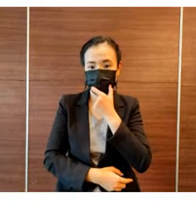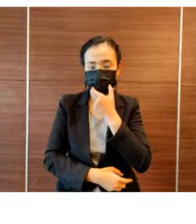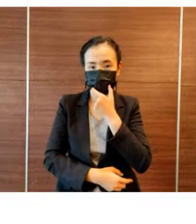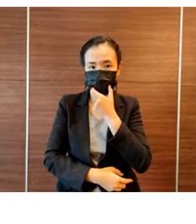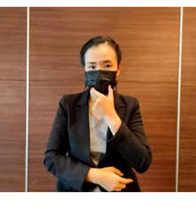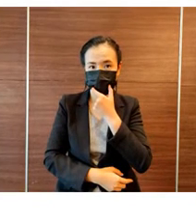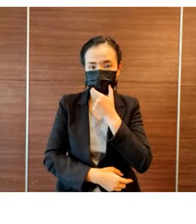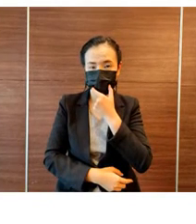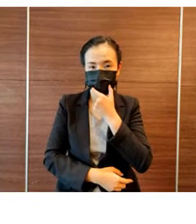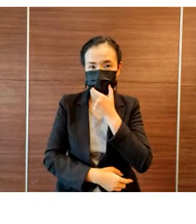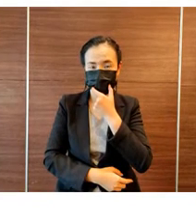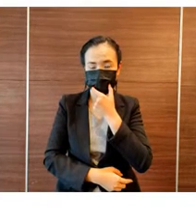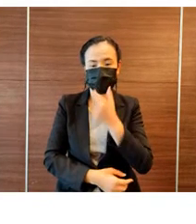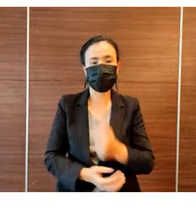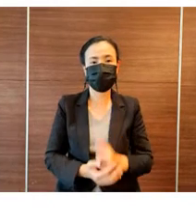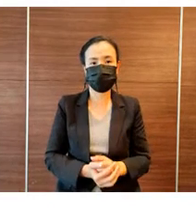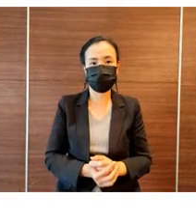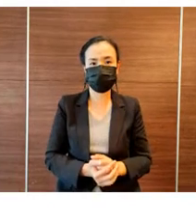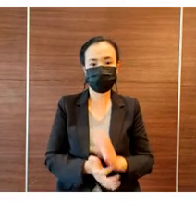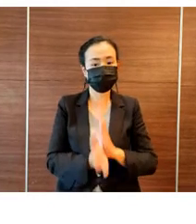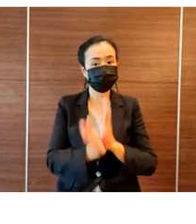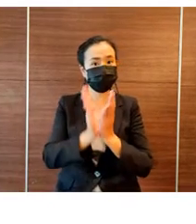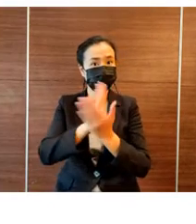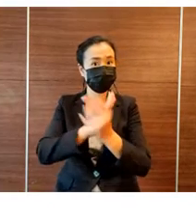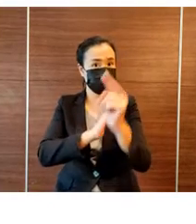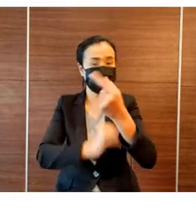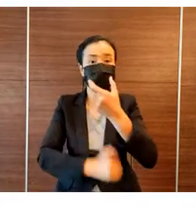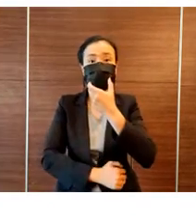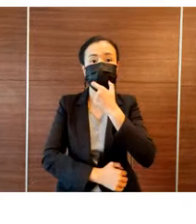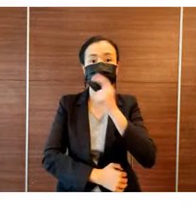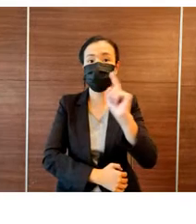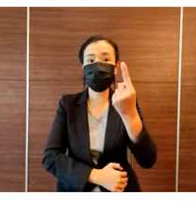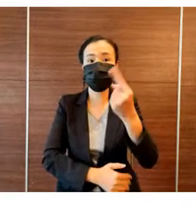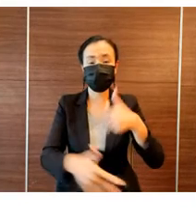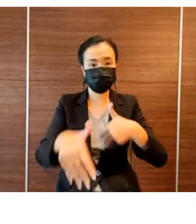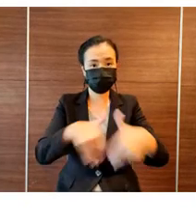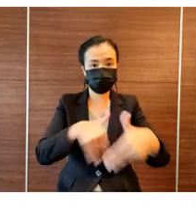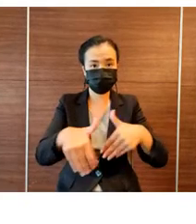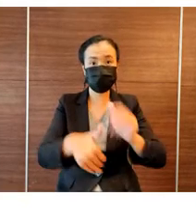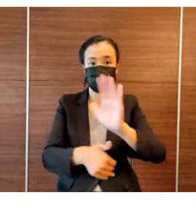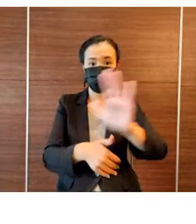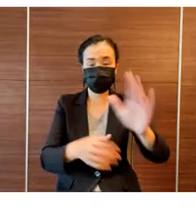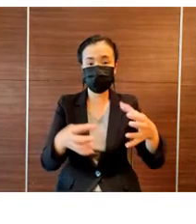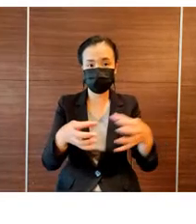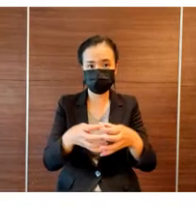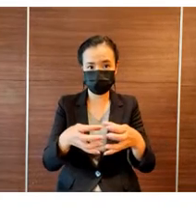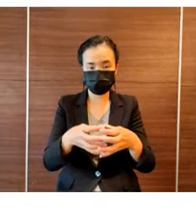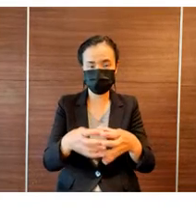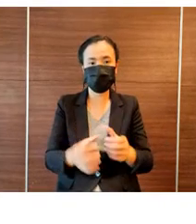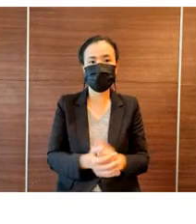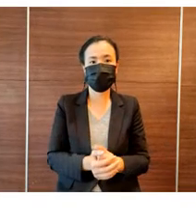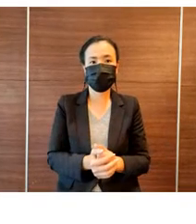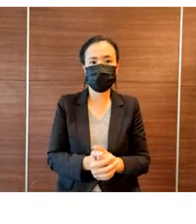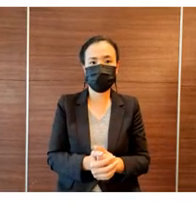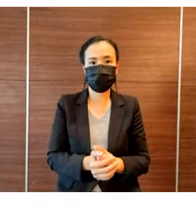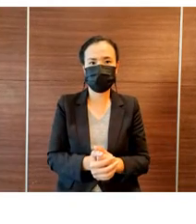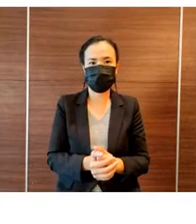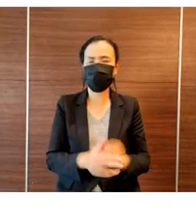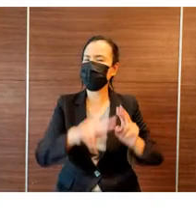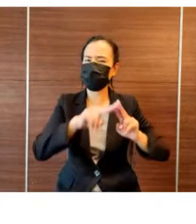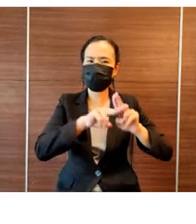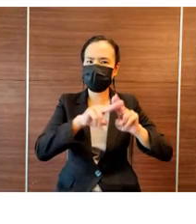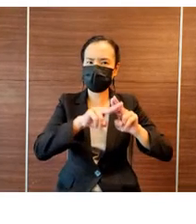ไฟน์ก็คือการพลิกโฉมใหม่ให้กับชุมชนเรา อันนั้นคือเป็นแฮชแท็กแ